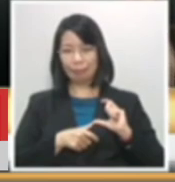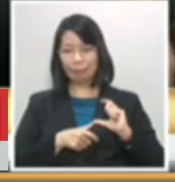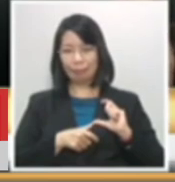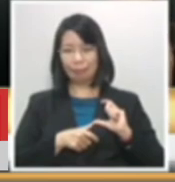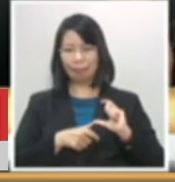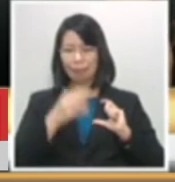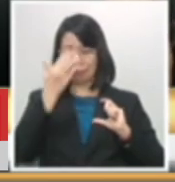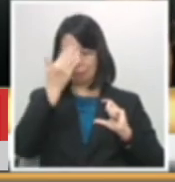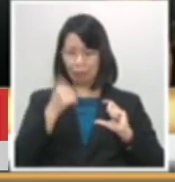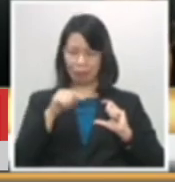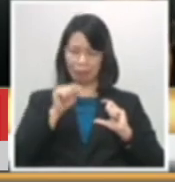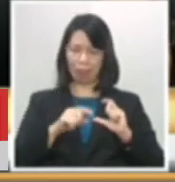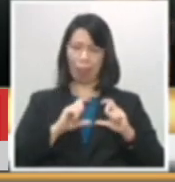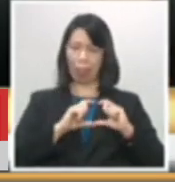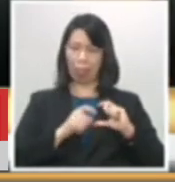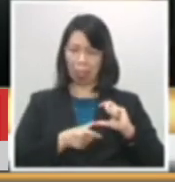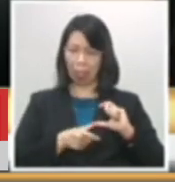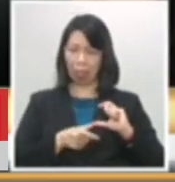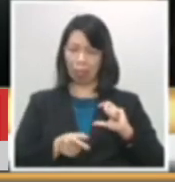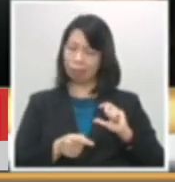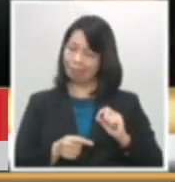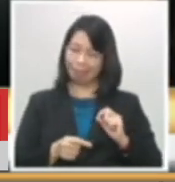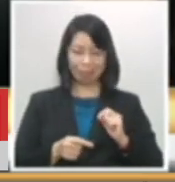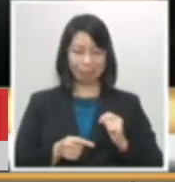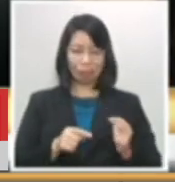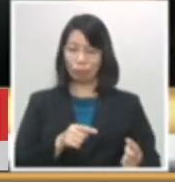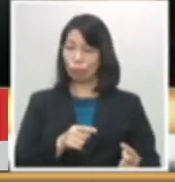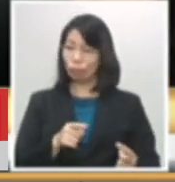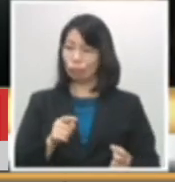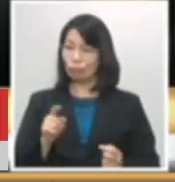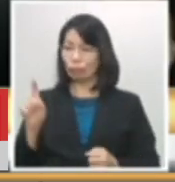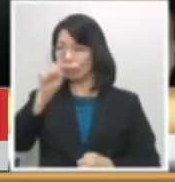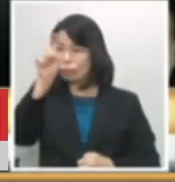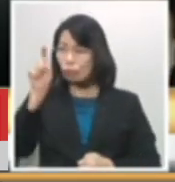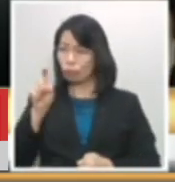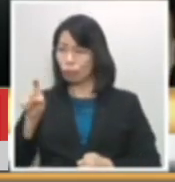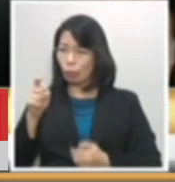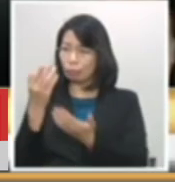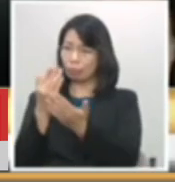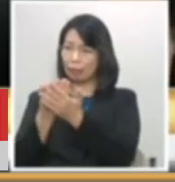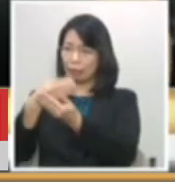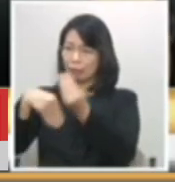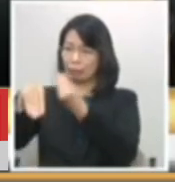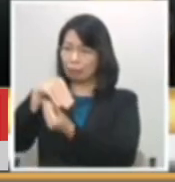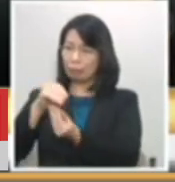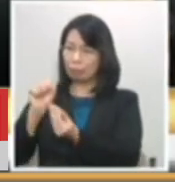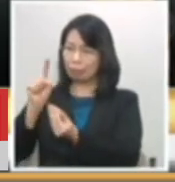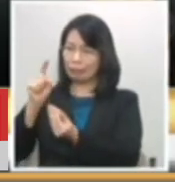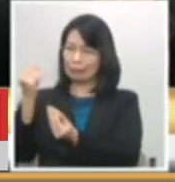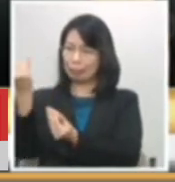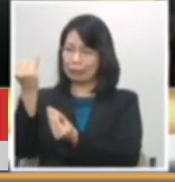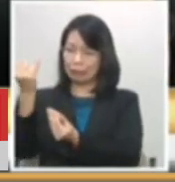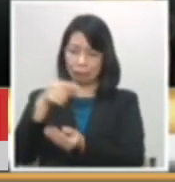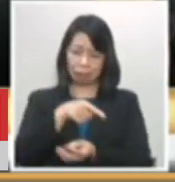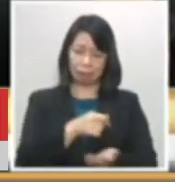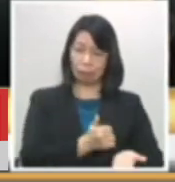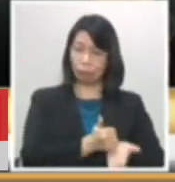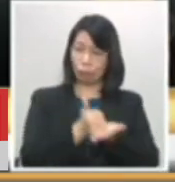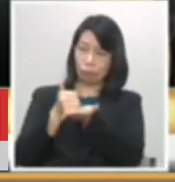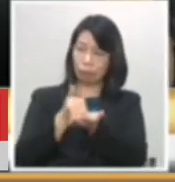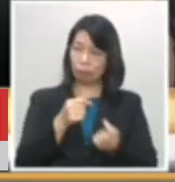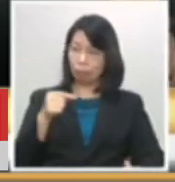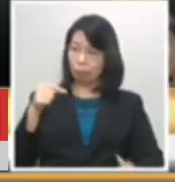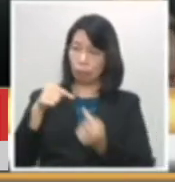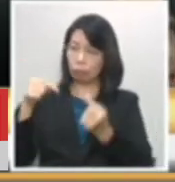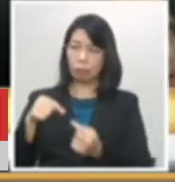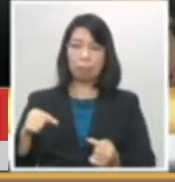ร่างพระราชบัญญัติฉบับนี้ไม่สามารถตอบโจทย์การแก้ไขปัญหาเศรษฐกิจและปัญหาสังคมซึ่งเป็นปัญหาเชิงโครงสร้